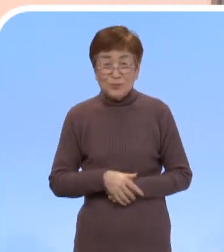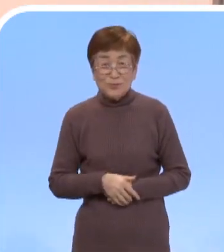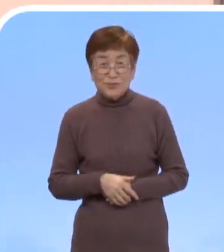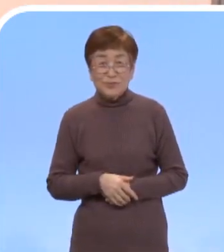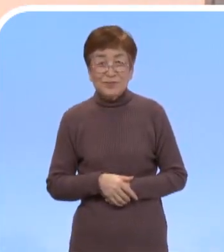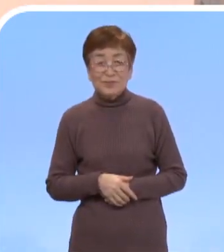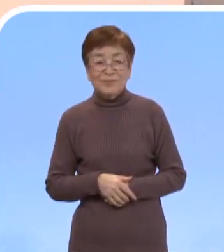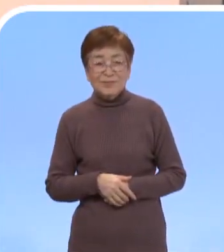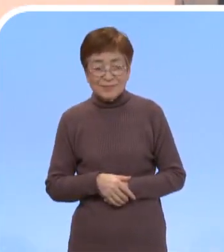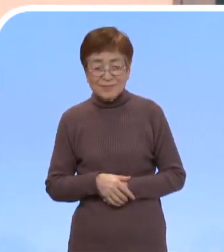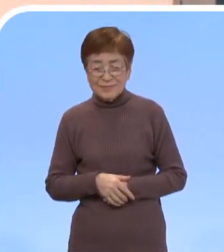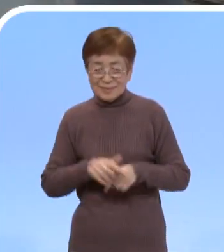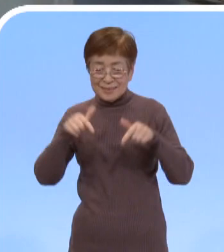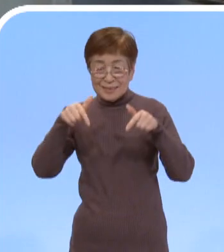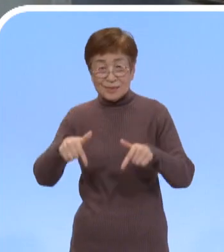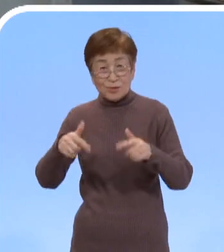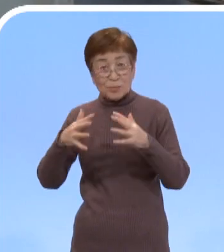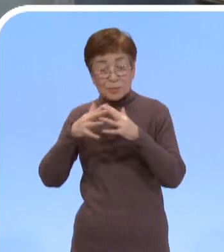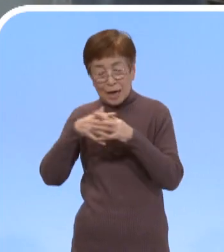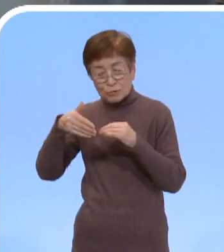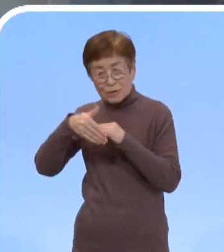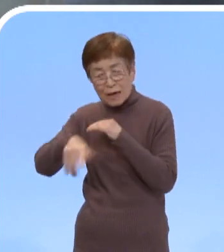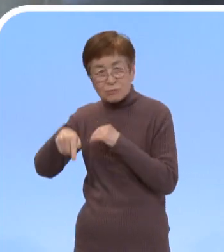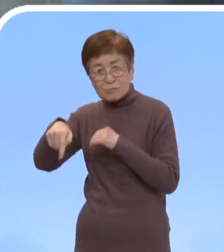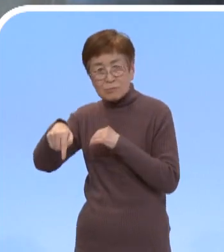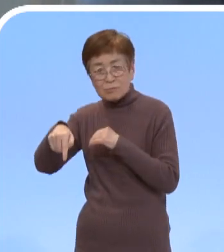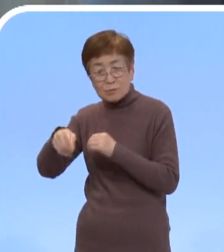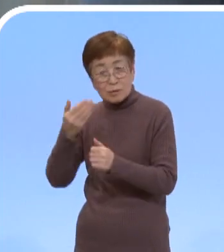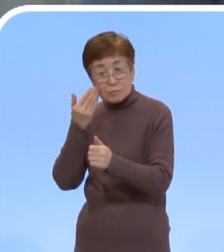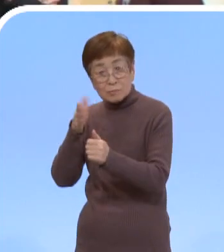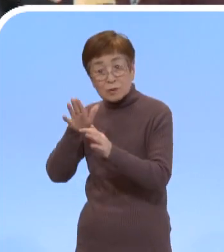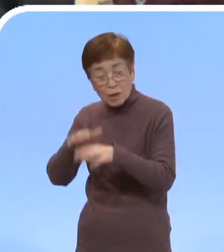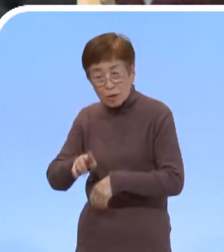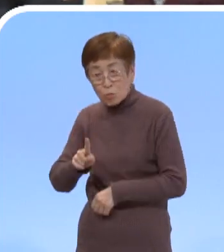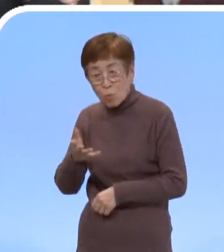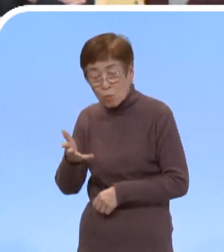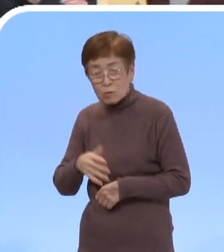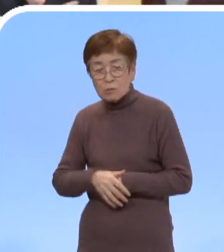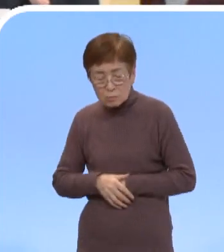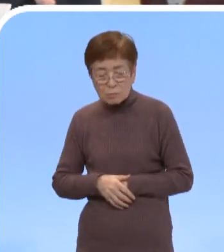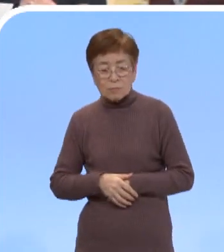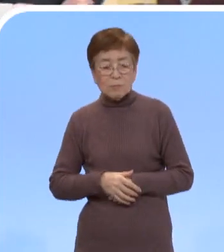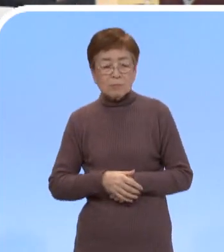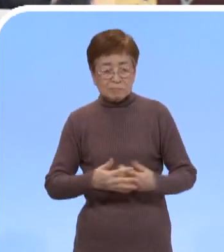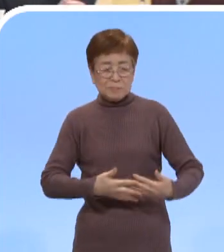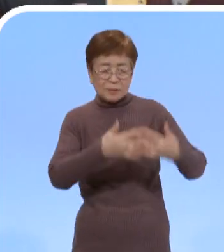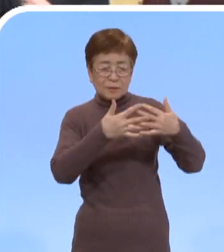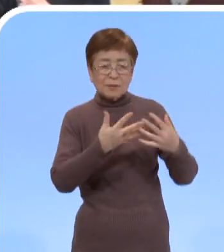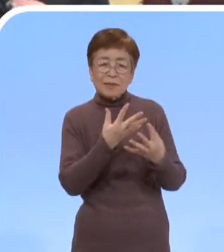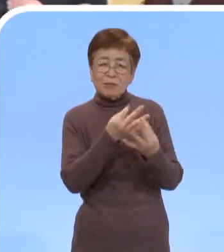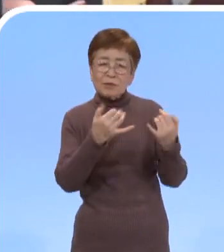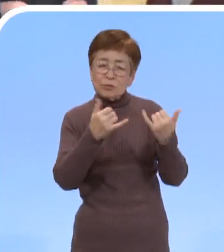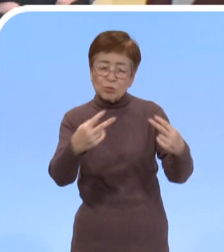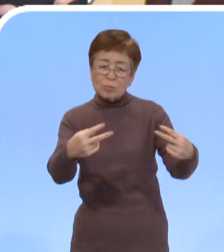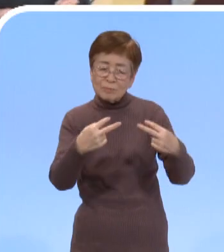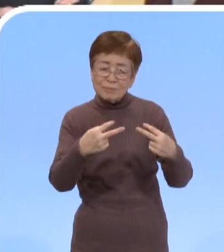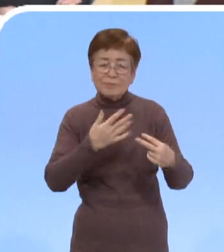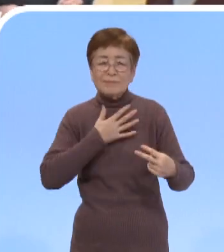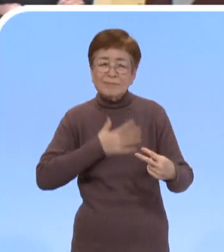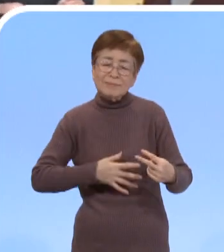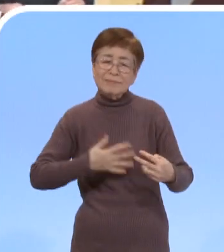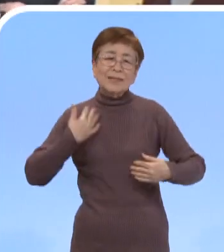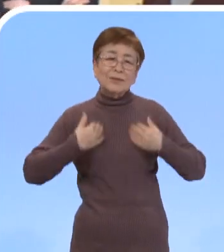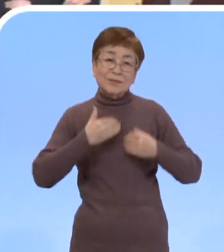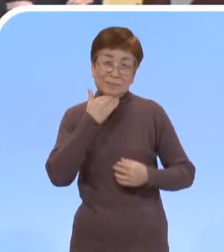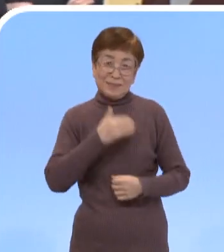ます 西宮スタイルの取材でしたけど、 はい、いっぱい多くの人に知ってもらえるのですごく楽しみ